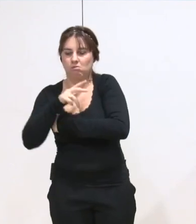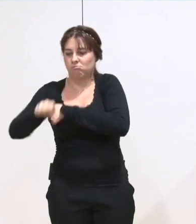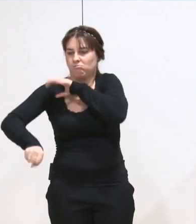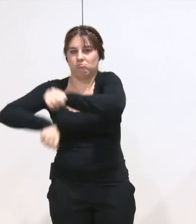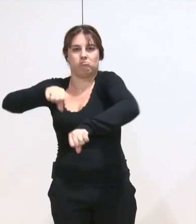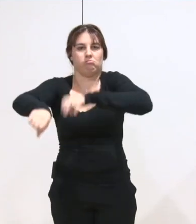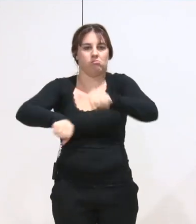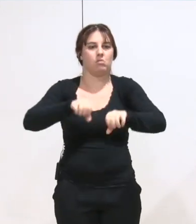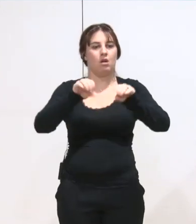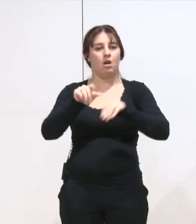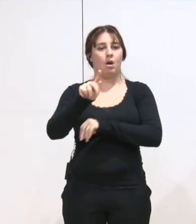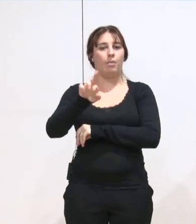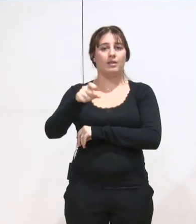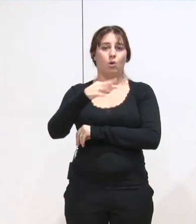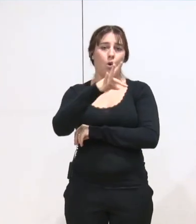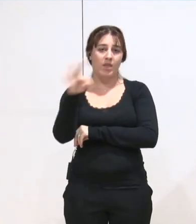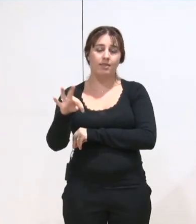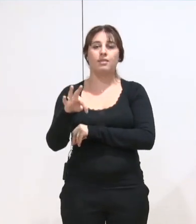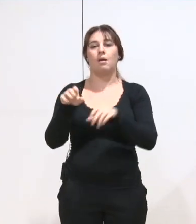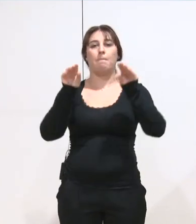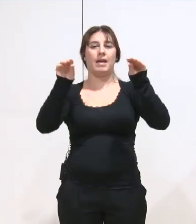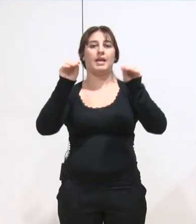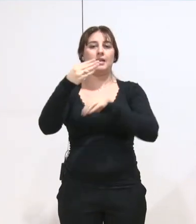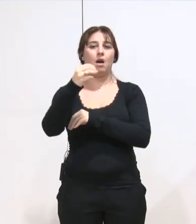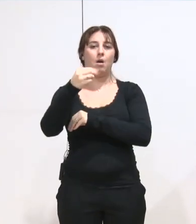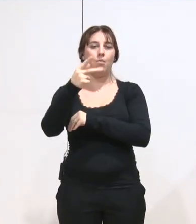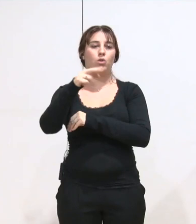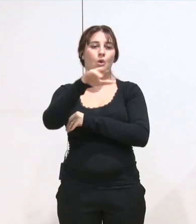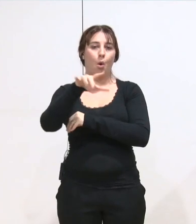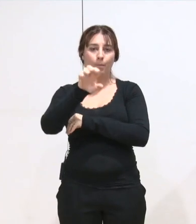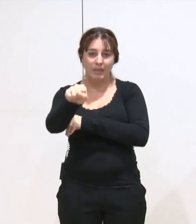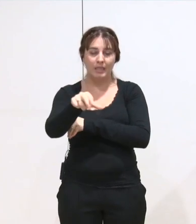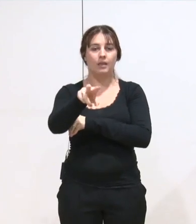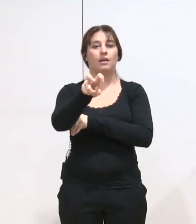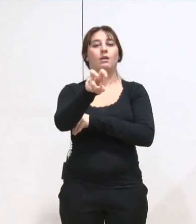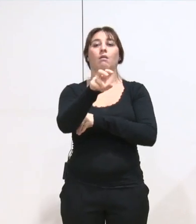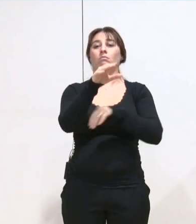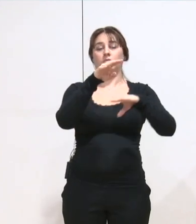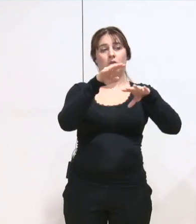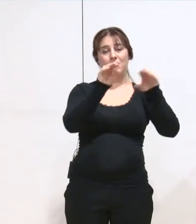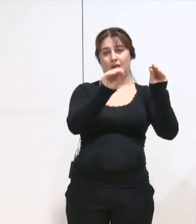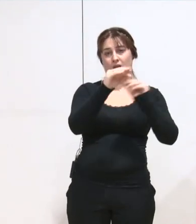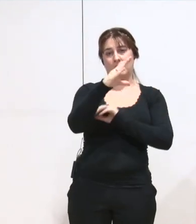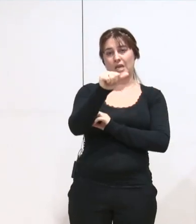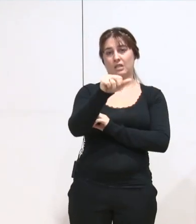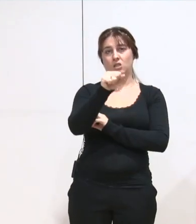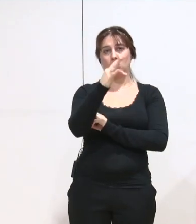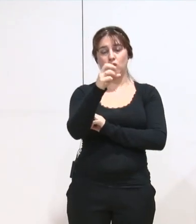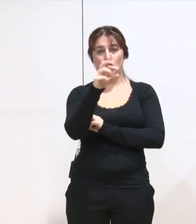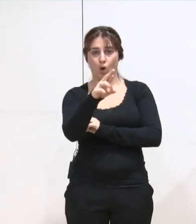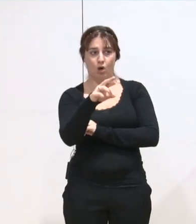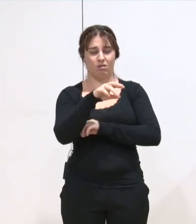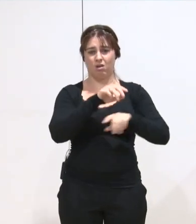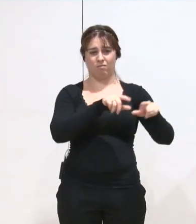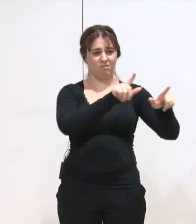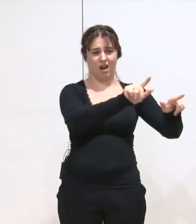Place Grenette, Jardin de Ville, Monoprix, Alsace-Sorraine, Castor. Quant au quartier-gare, c'est la première